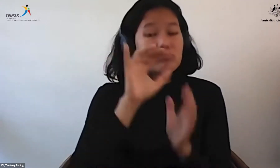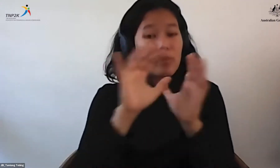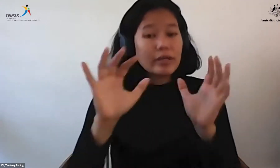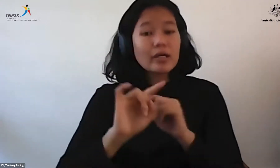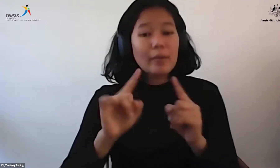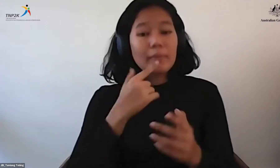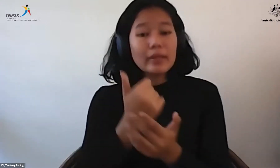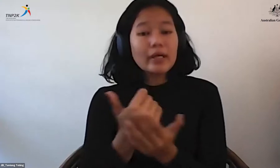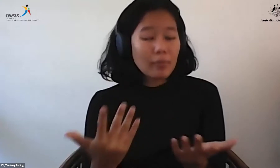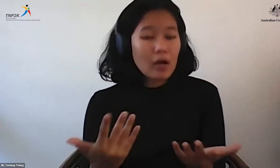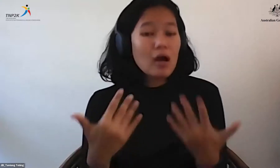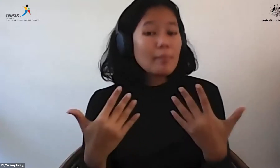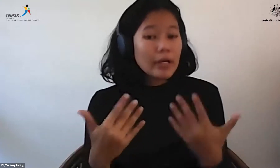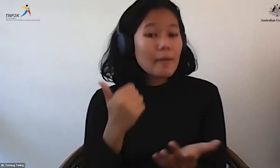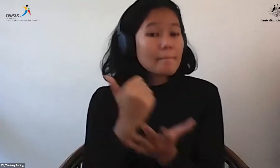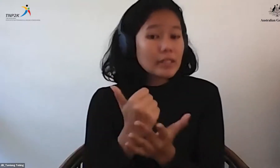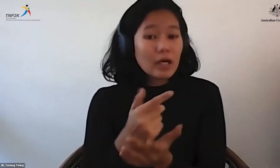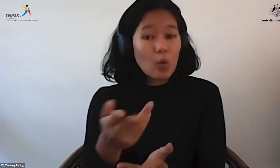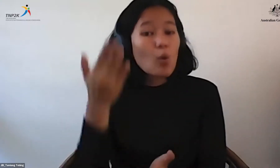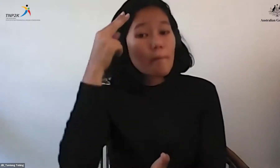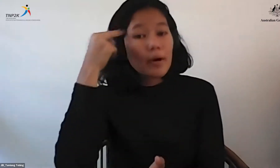bagaimana memastikan pemerintah